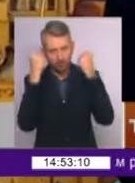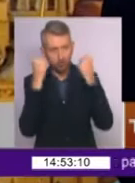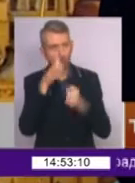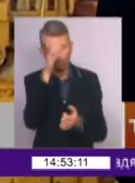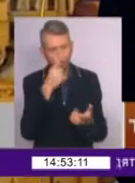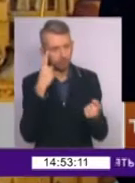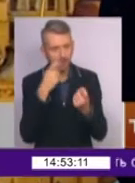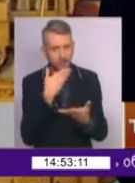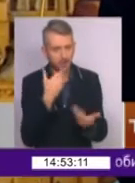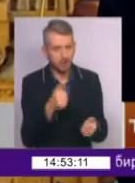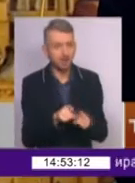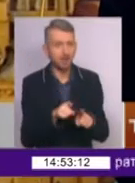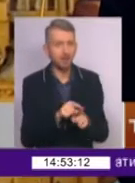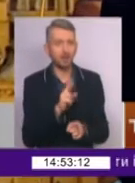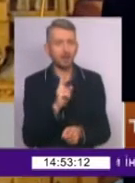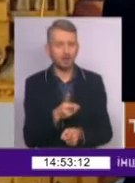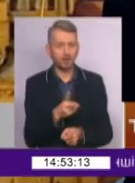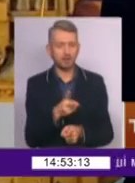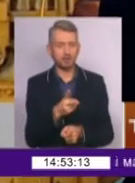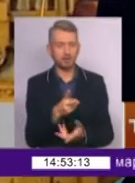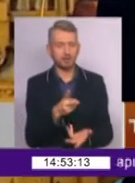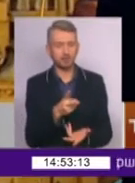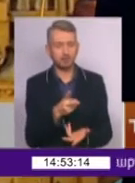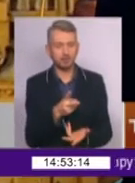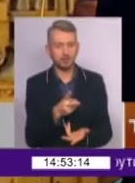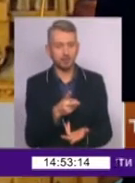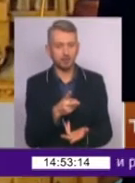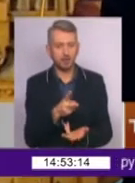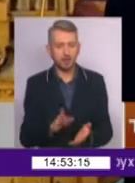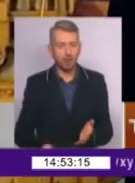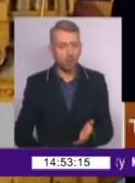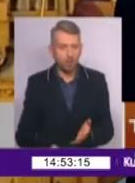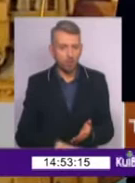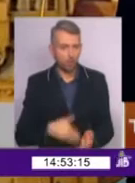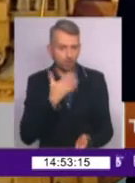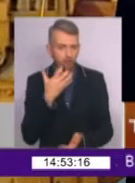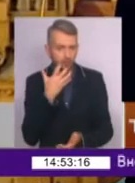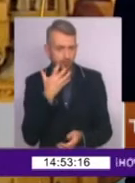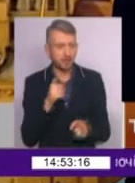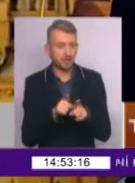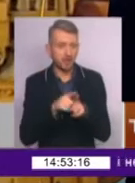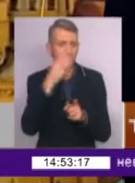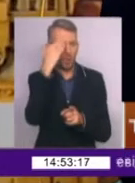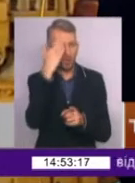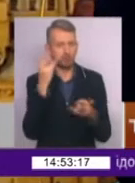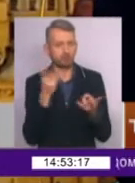немає, але так само, як і держати, тримати ноги в теплі, те саме можна сказати і про голову.